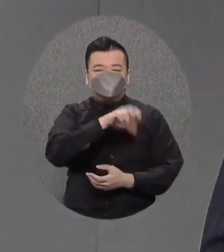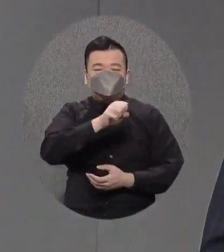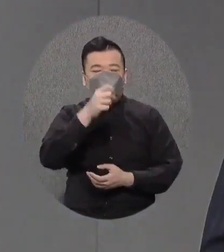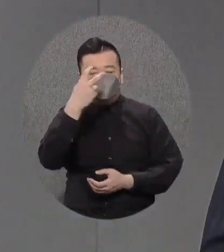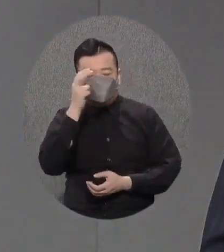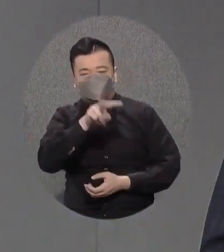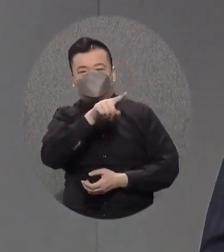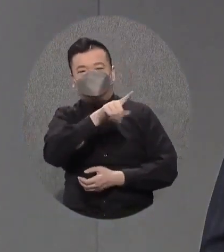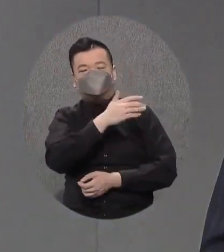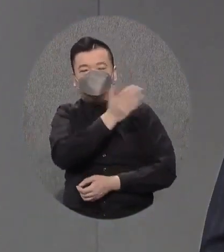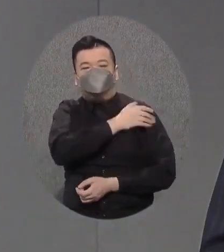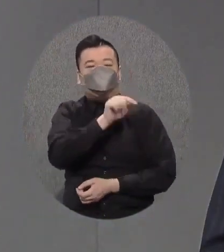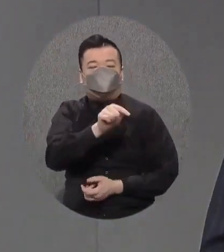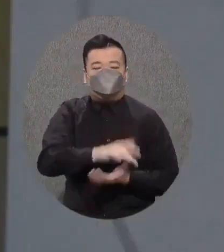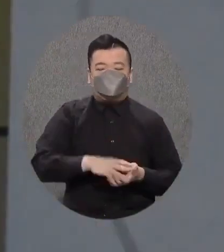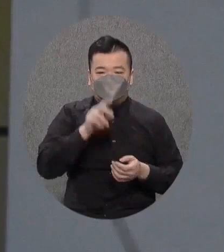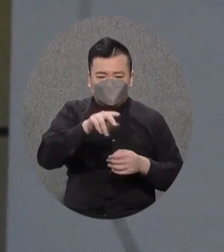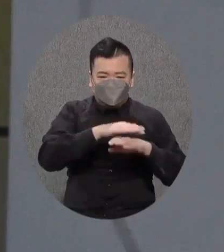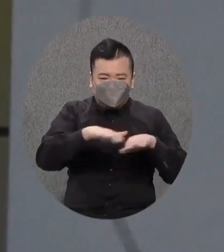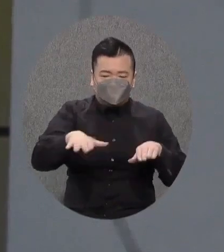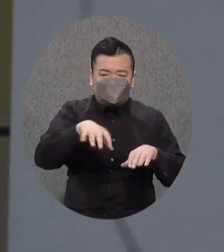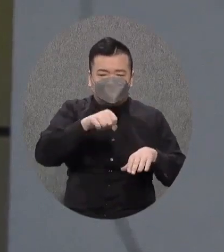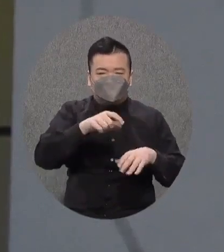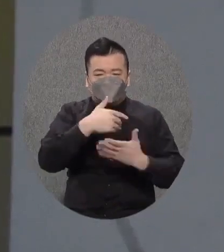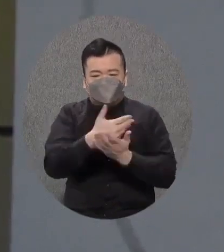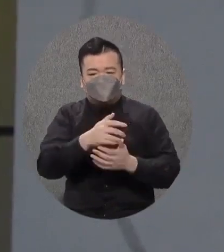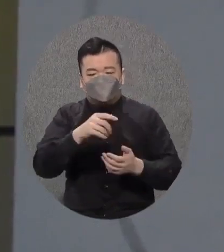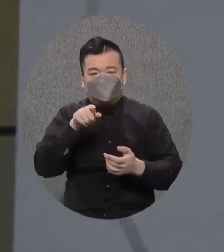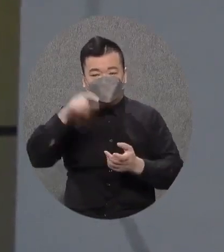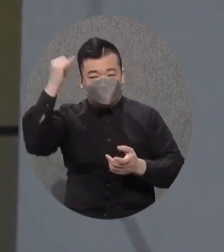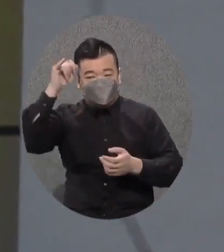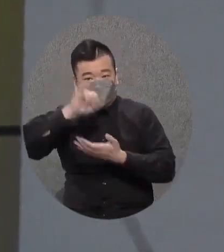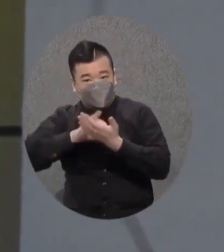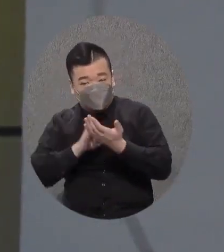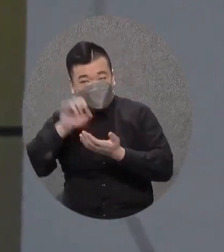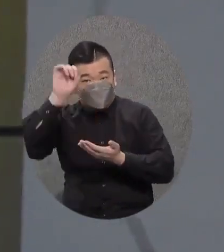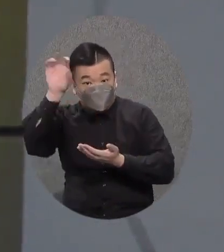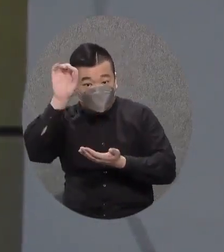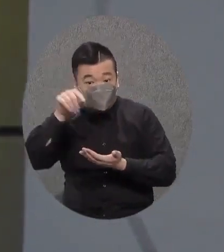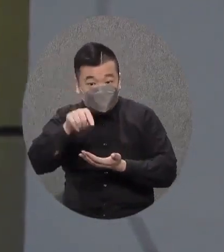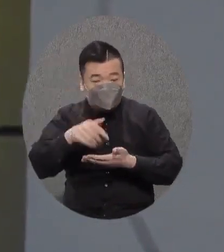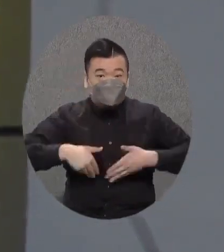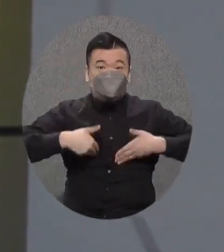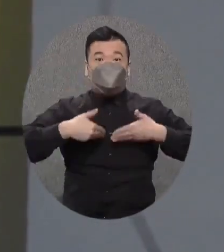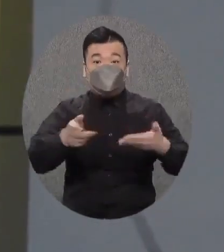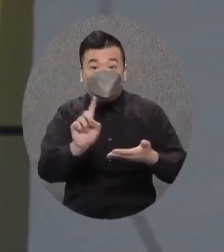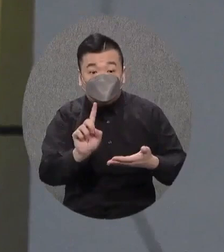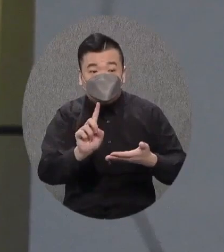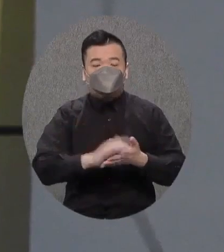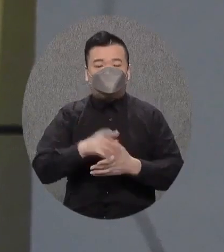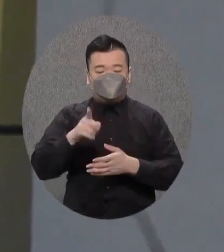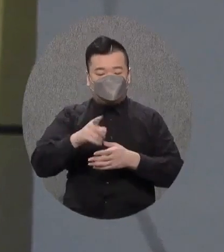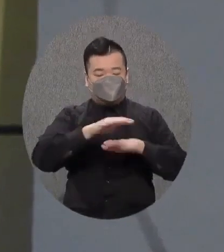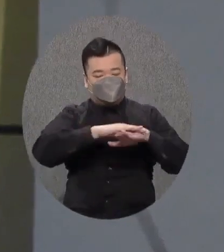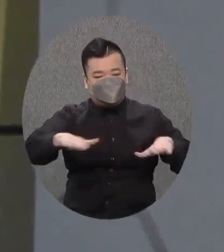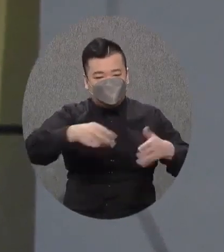係一個版材嘅分別咯嚇。咁但係一個嘅藝術創作上邊嗰個嘅表現形式咧其實版畫